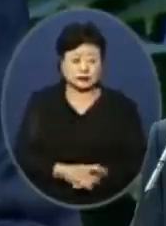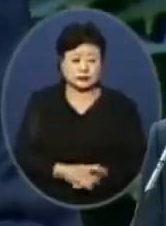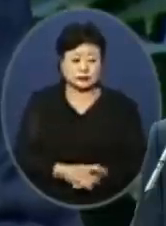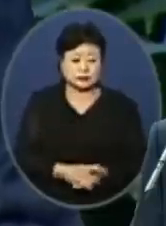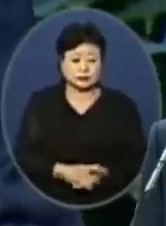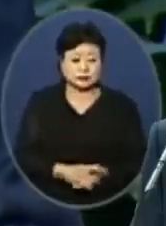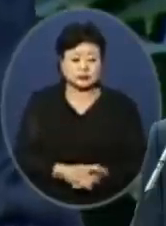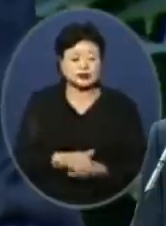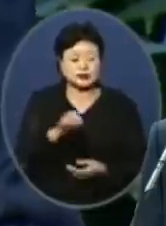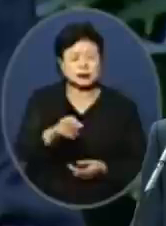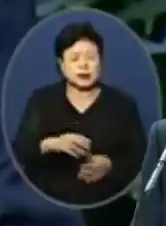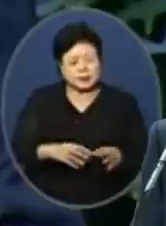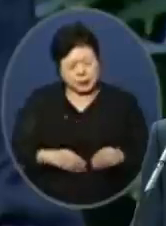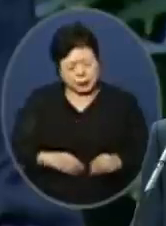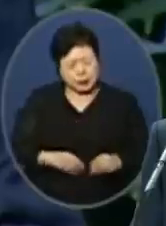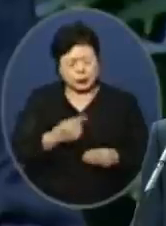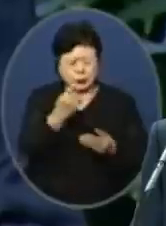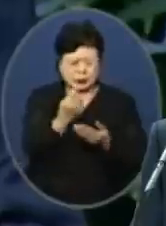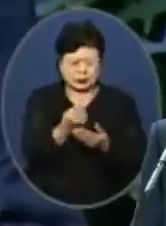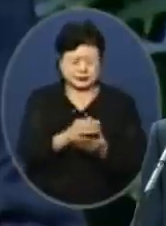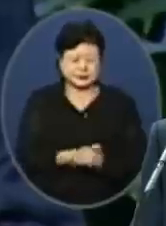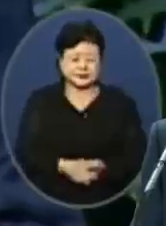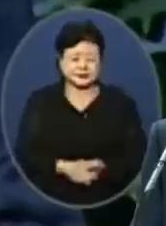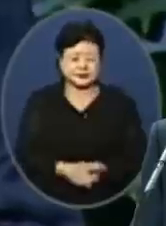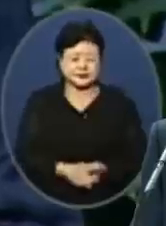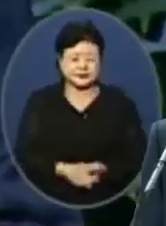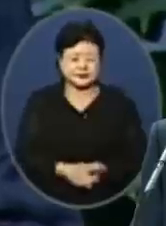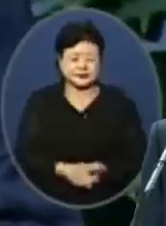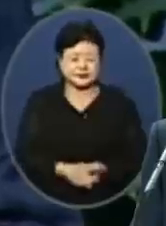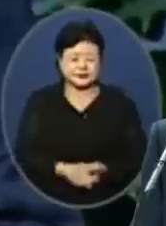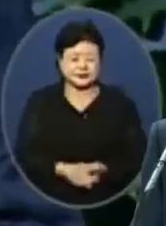그 도시에 기근이 다가왔습니다.